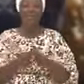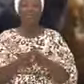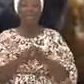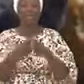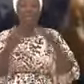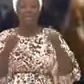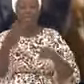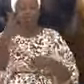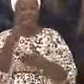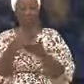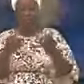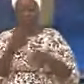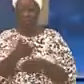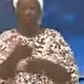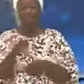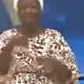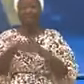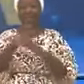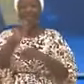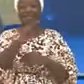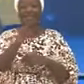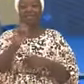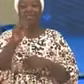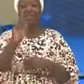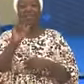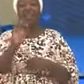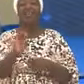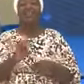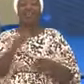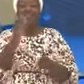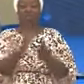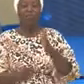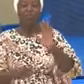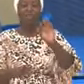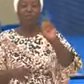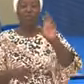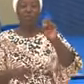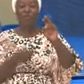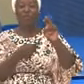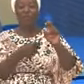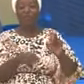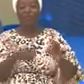mais quelque chose ici ezéchiel 12